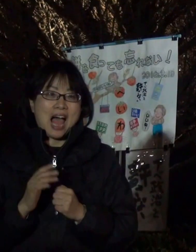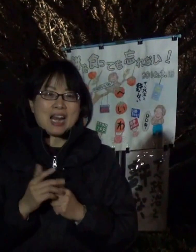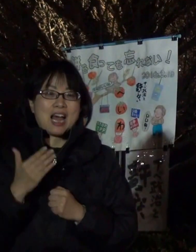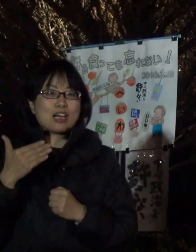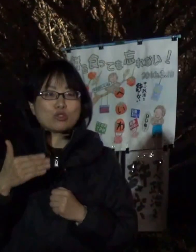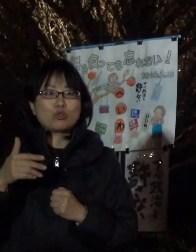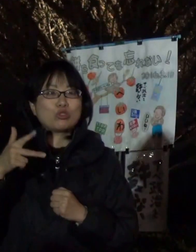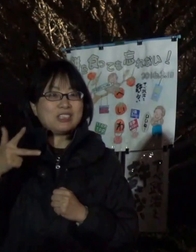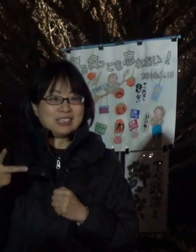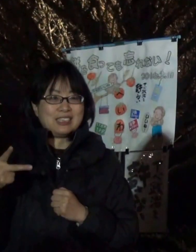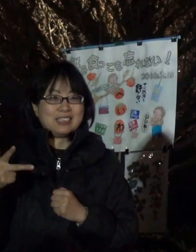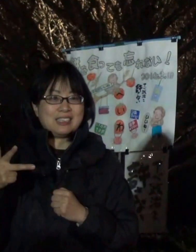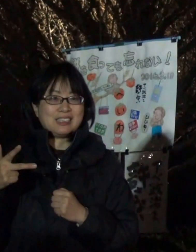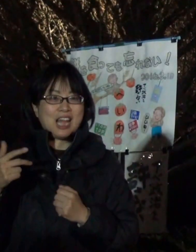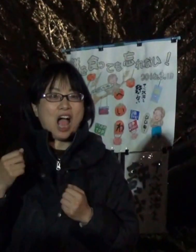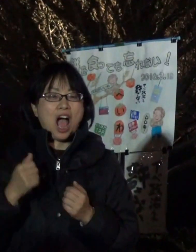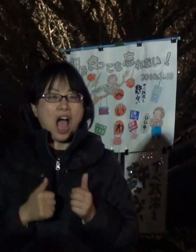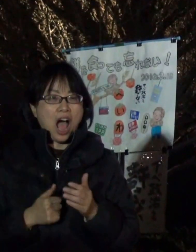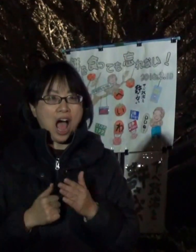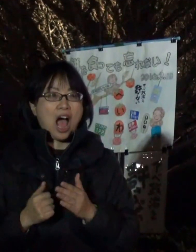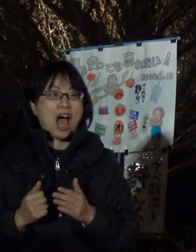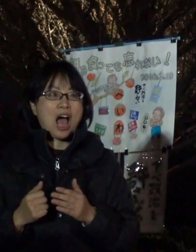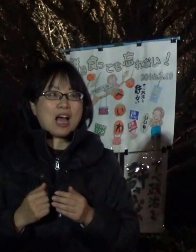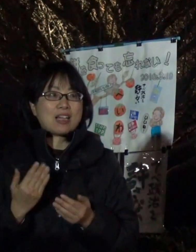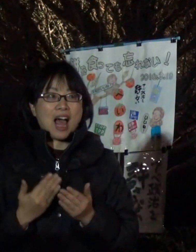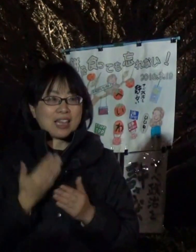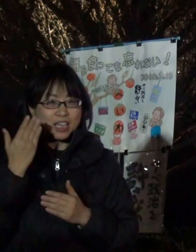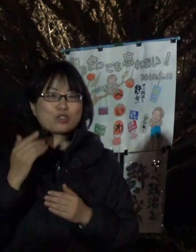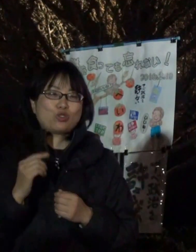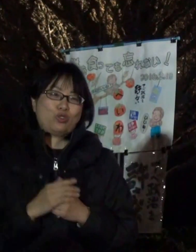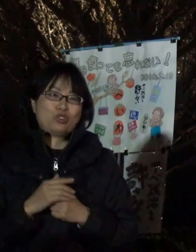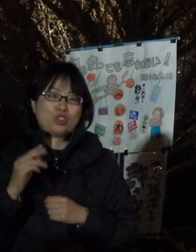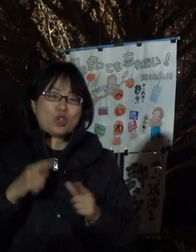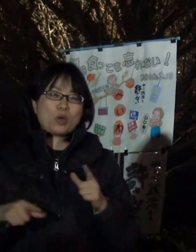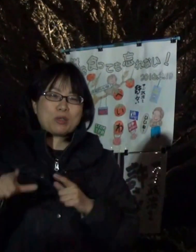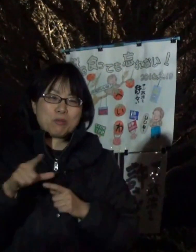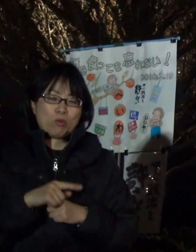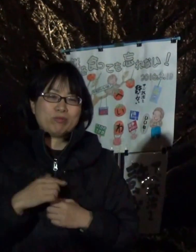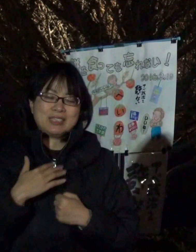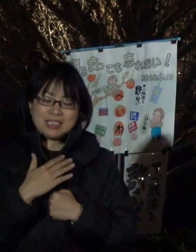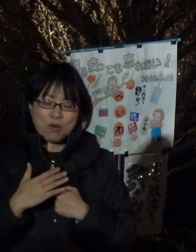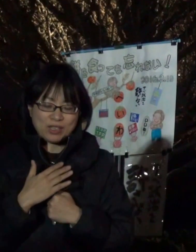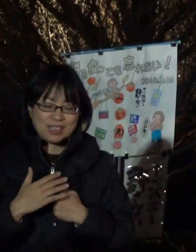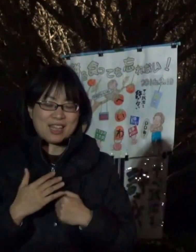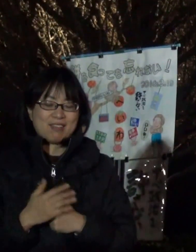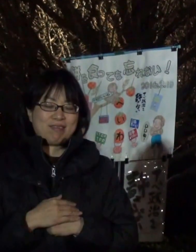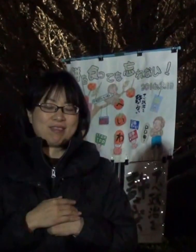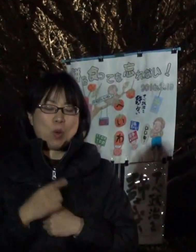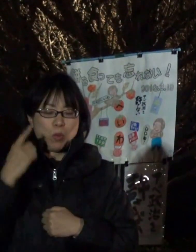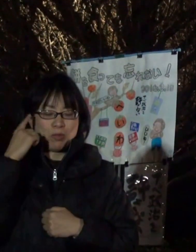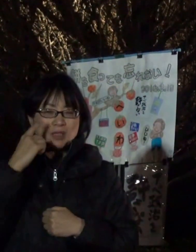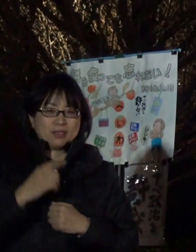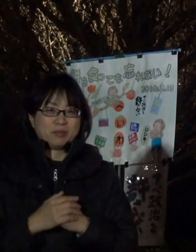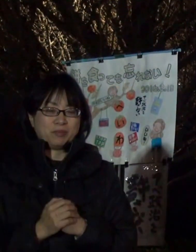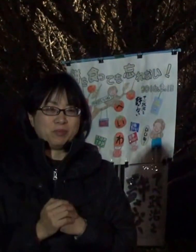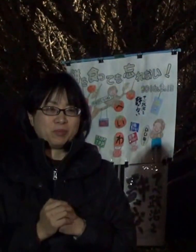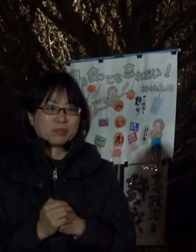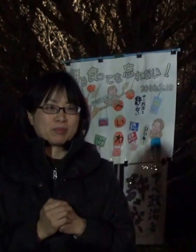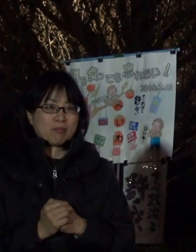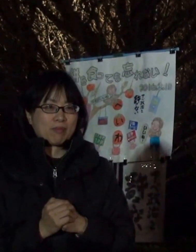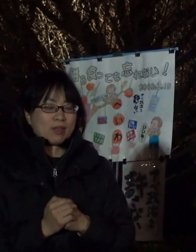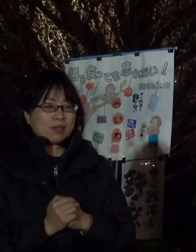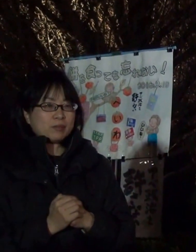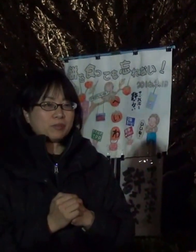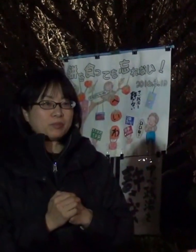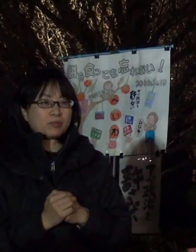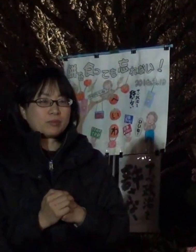ことで、で今でもね、その時のことを思い出すとちょっとぐっときちゃうんですけど、